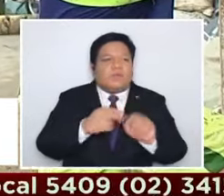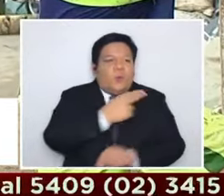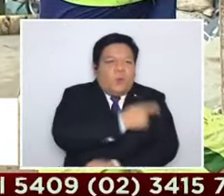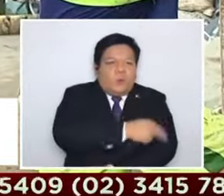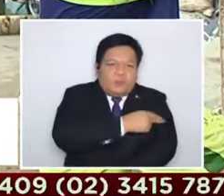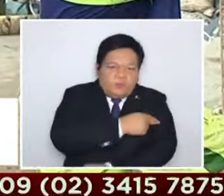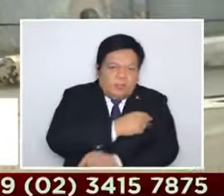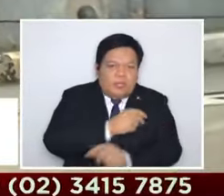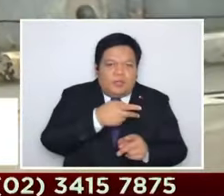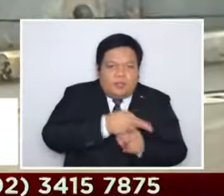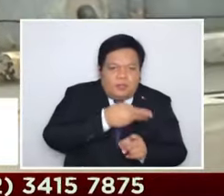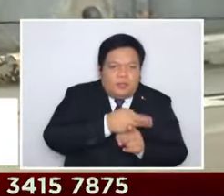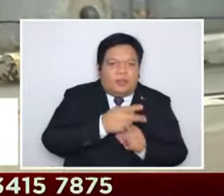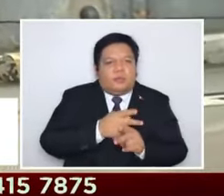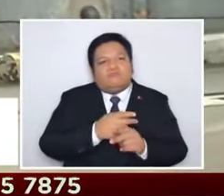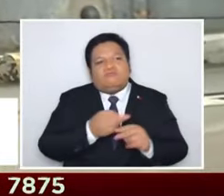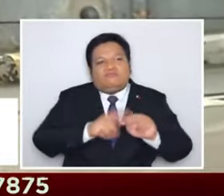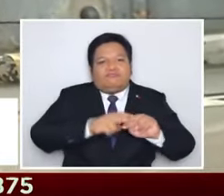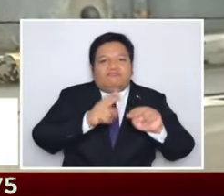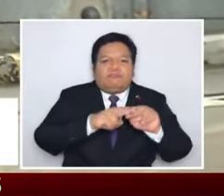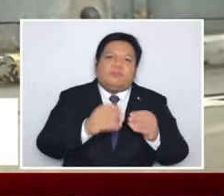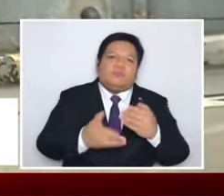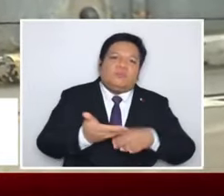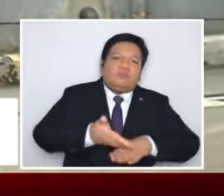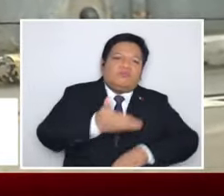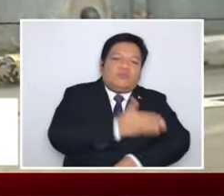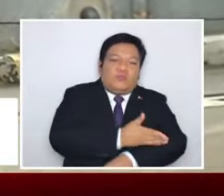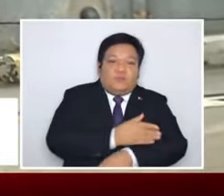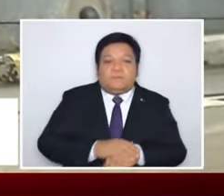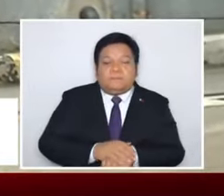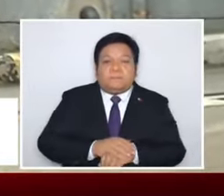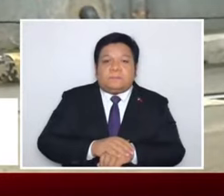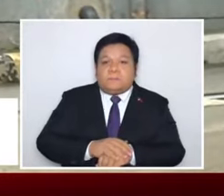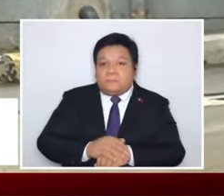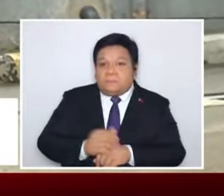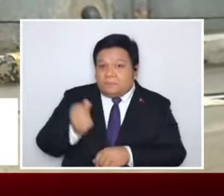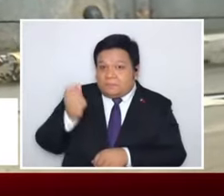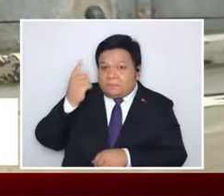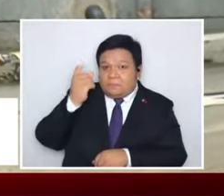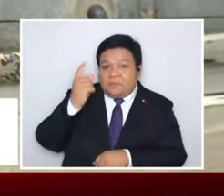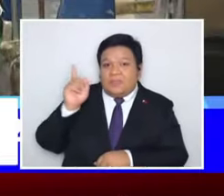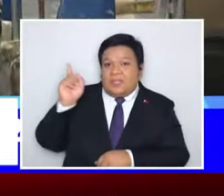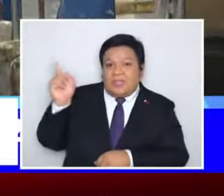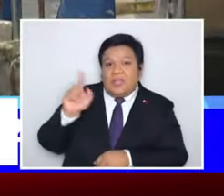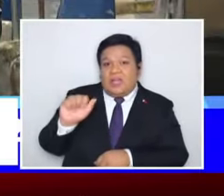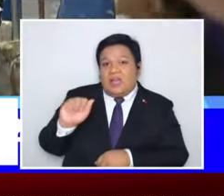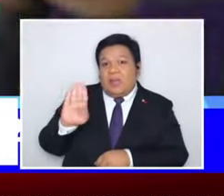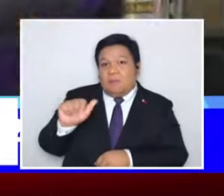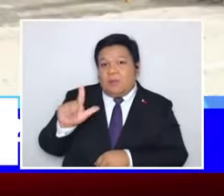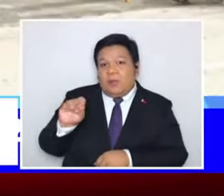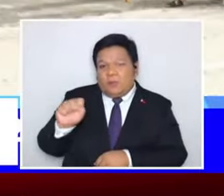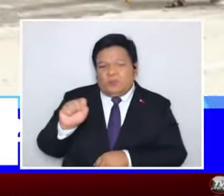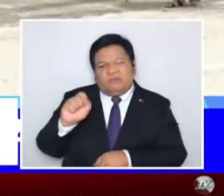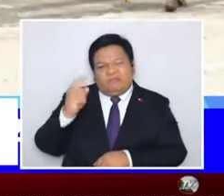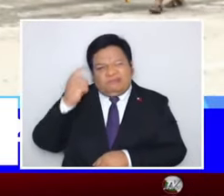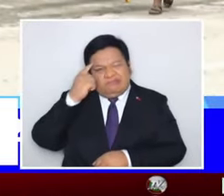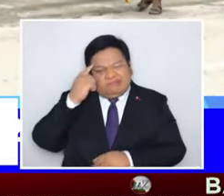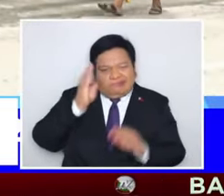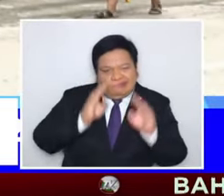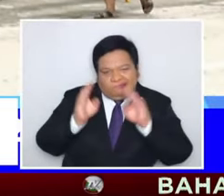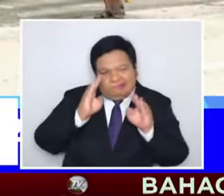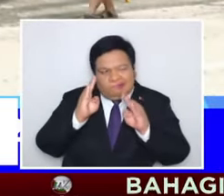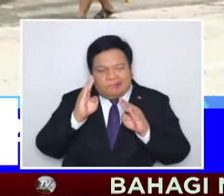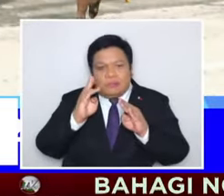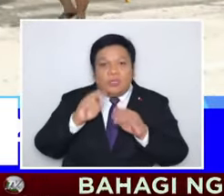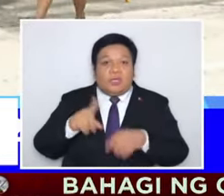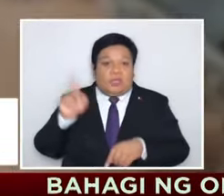Pero may nakikitang problema dyan si Abalos. Number one, determination ng ospital. For example lang, ospital. Ang sabihin